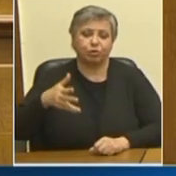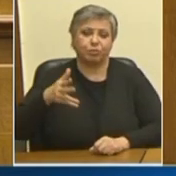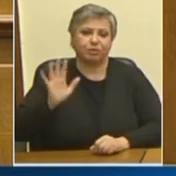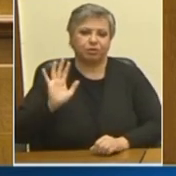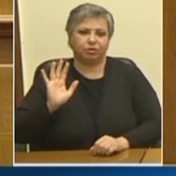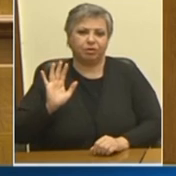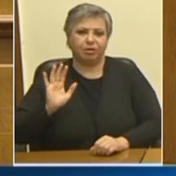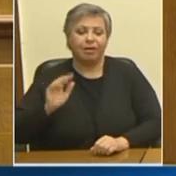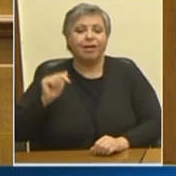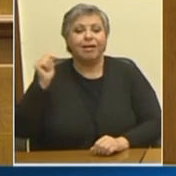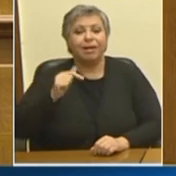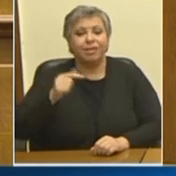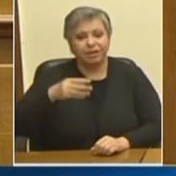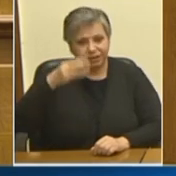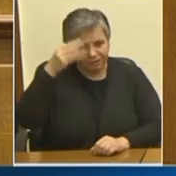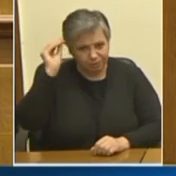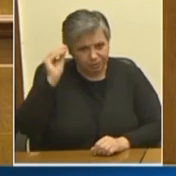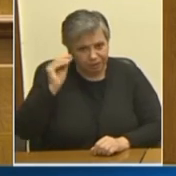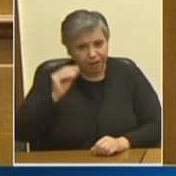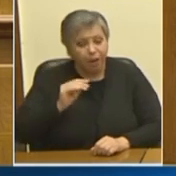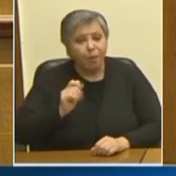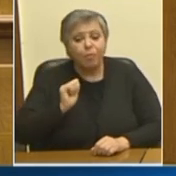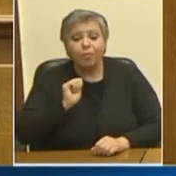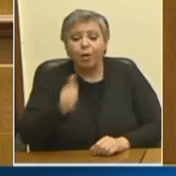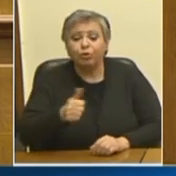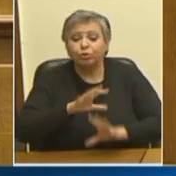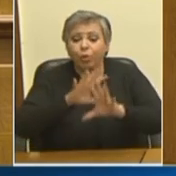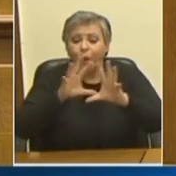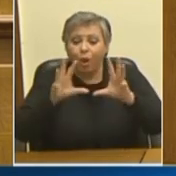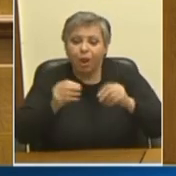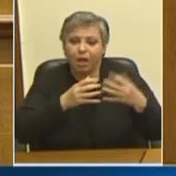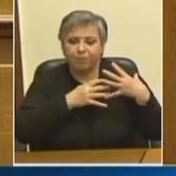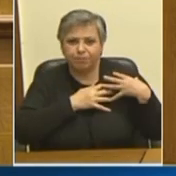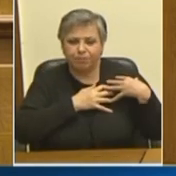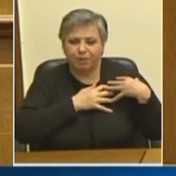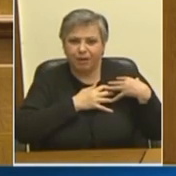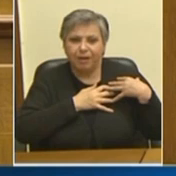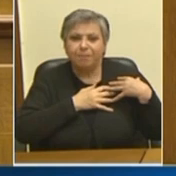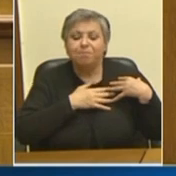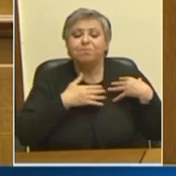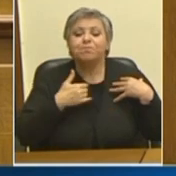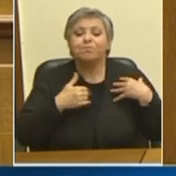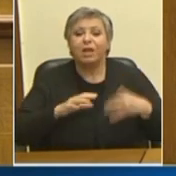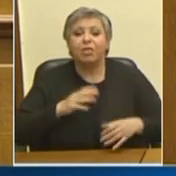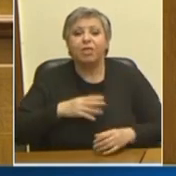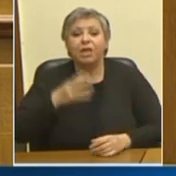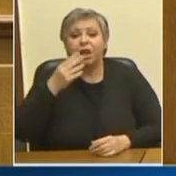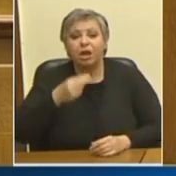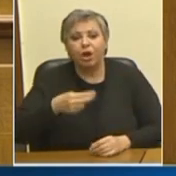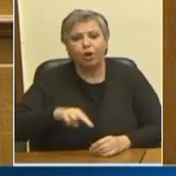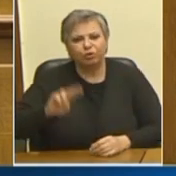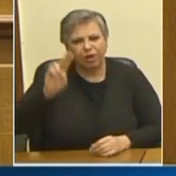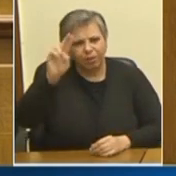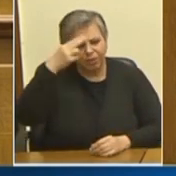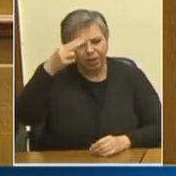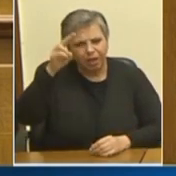ήταν σόφρονο Τσίπρας να τα κάνει όλα ο ίδιος. Είναι μεγάλο το στίγμα που θα χτυπήσει το κεφάλι του